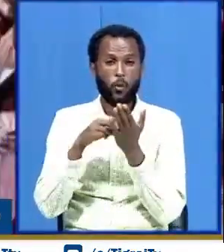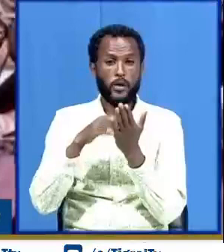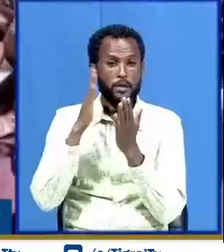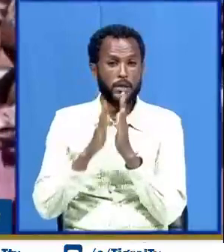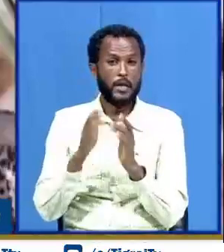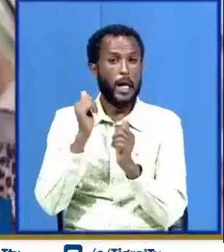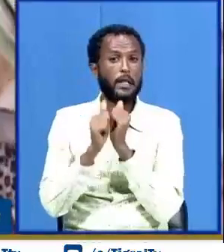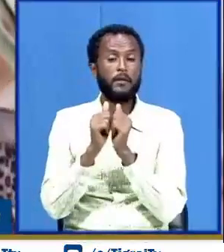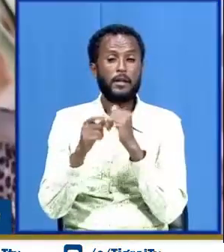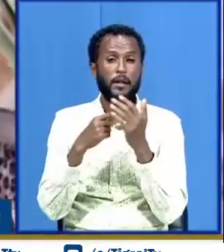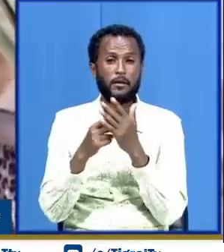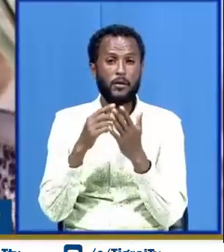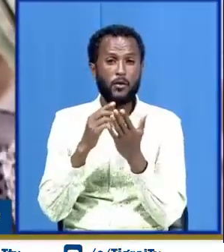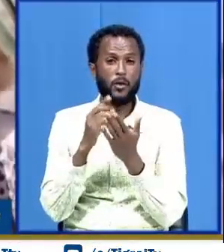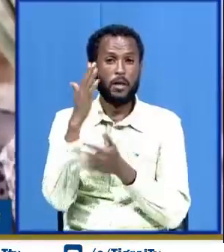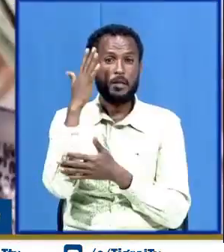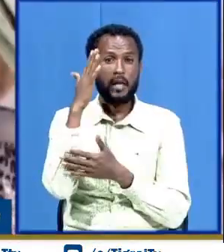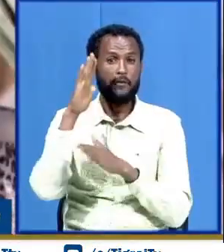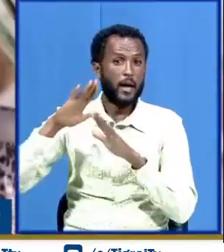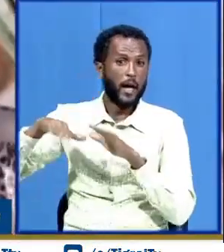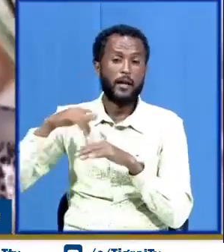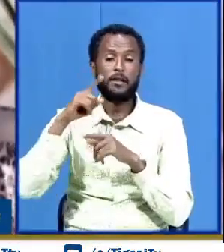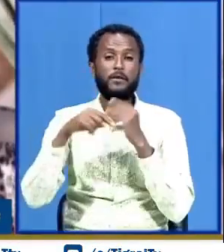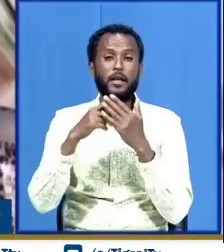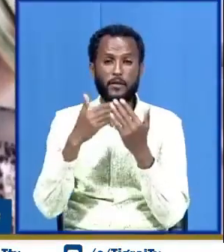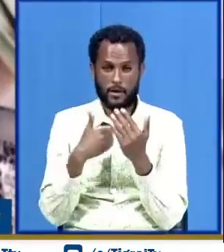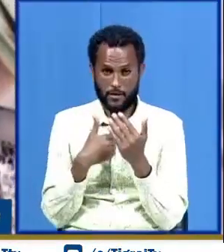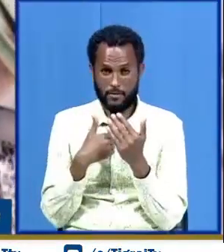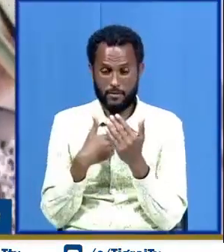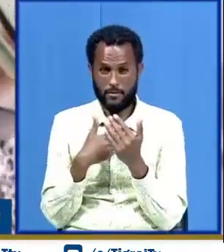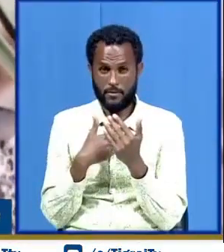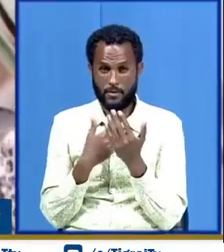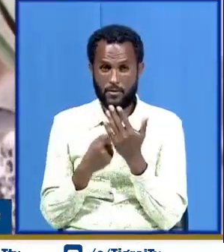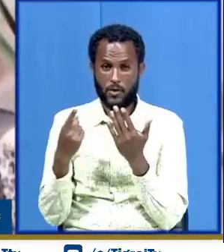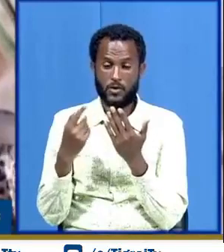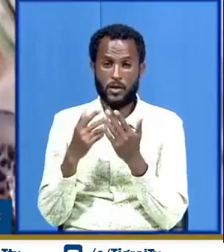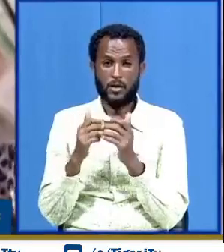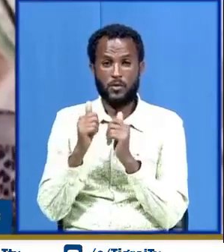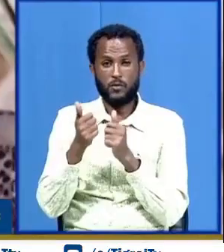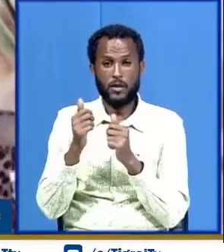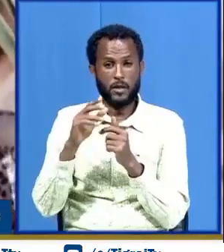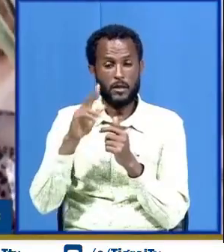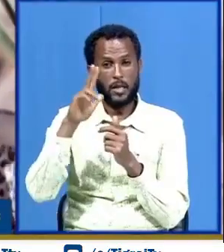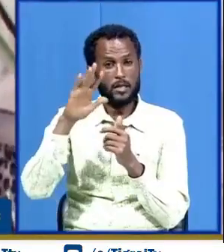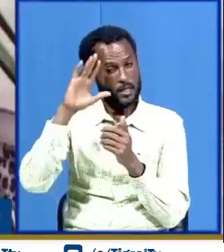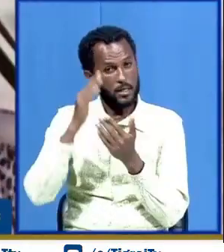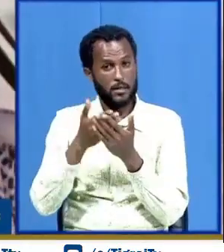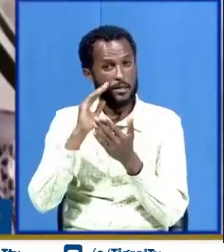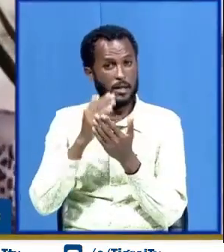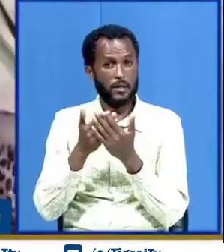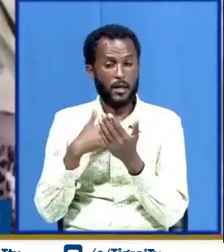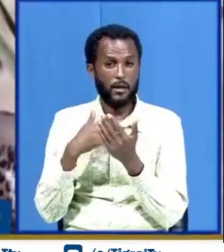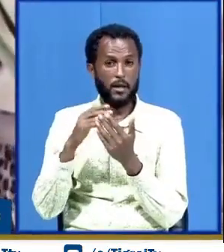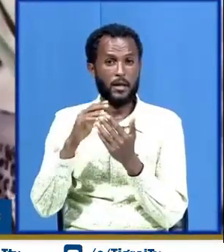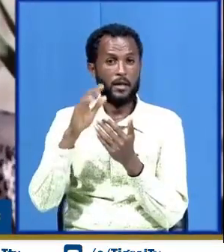ድበለ ቆፅልያ ትርፊ ስለ ድበለ ክላሽ ሕዘኒ ትወፍየ ወፀ ማለት እዩ ሰለስተ ቆልዑ ስለ ድወለድኩ ሰብኣይ ብተስዓ